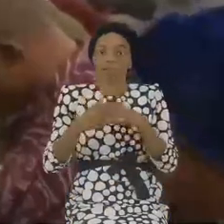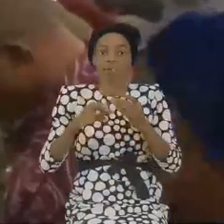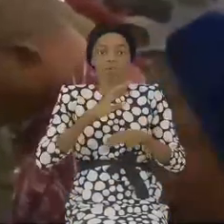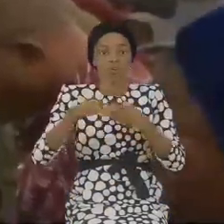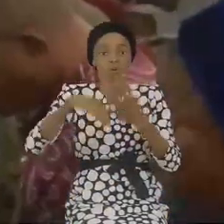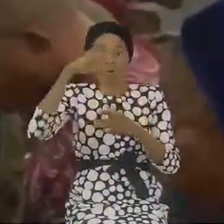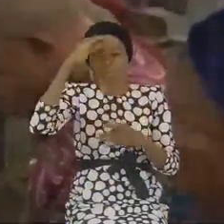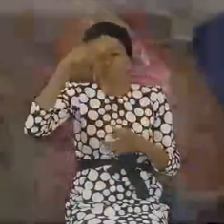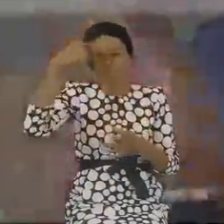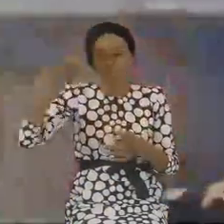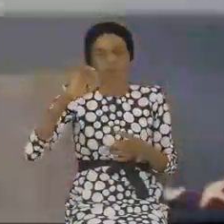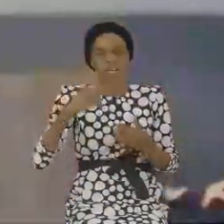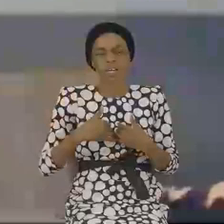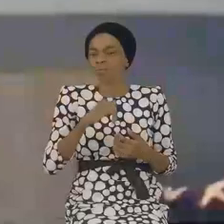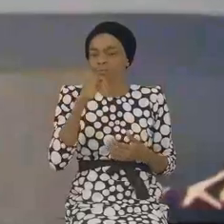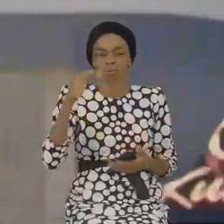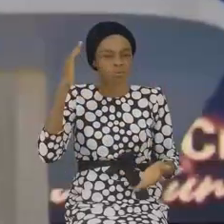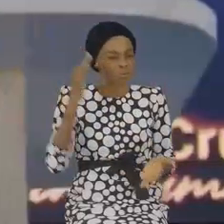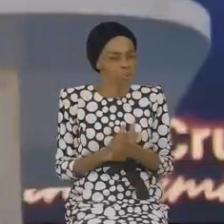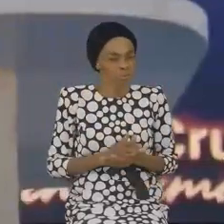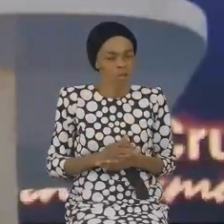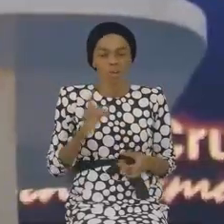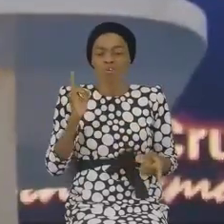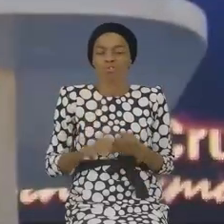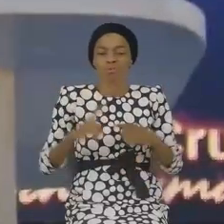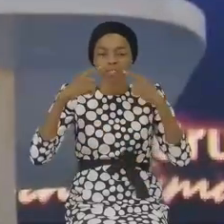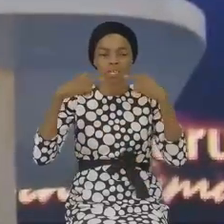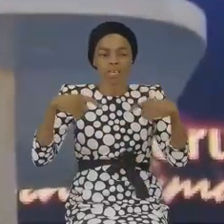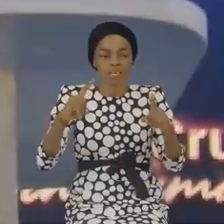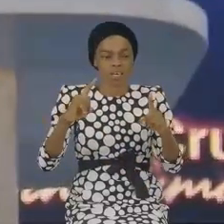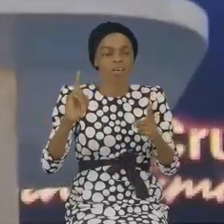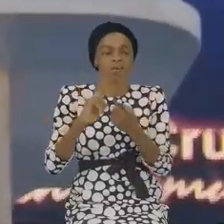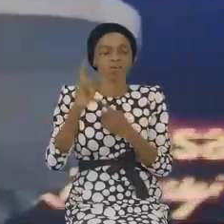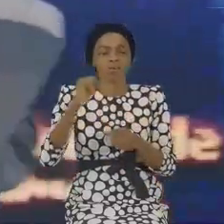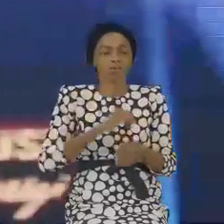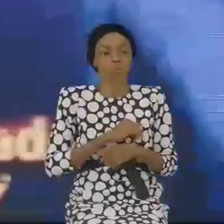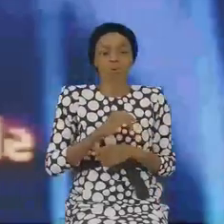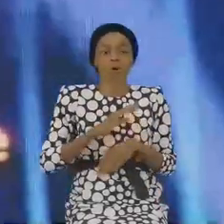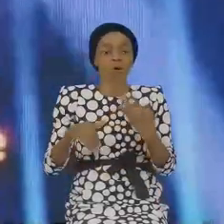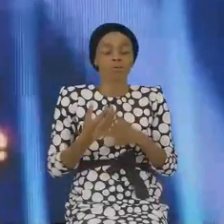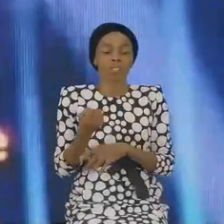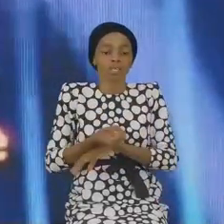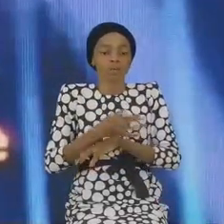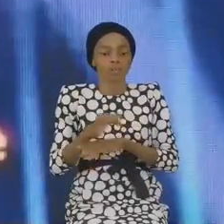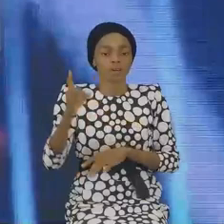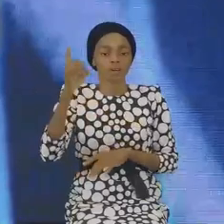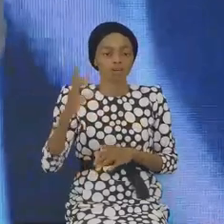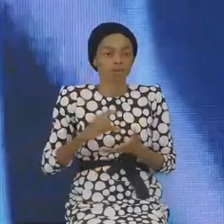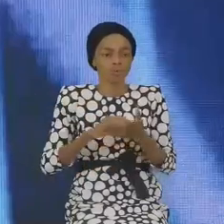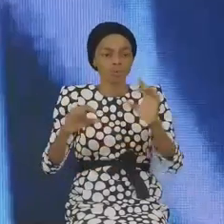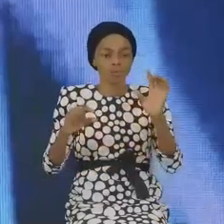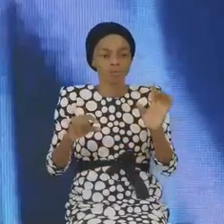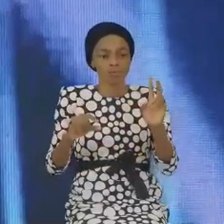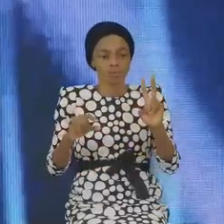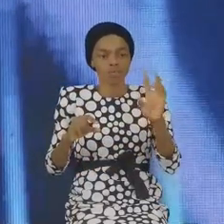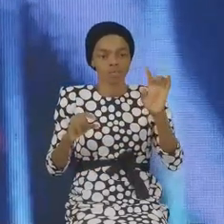je n'ai pas négligé de vous annoncer tout le conseil de Dieu. Verset 28, prenez donc garde à